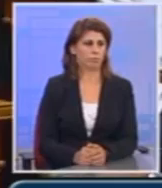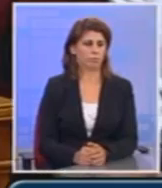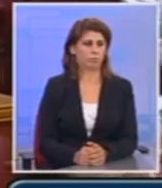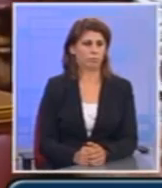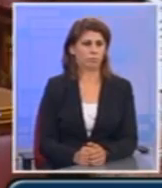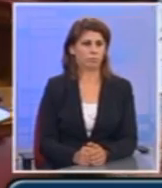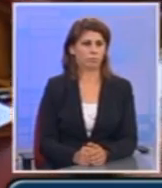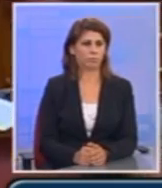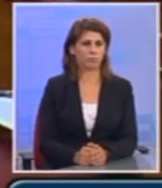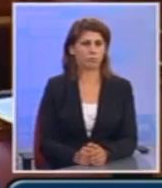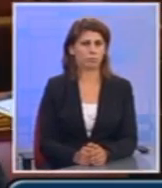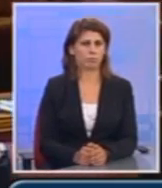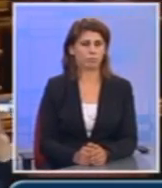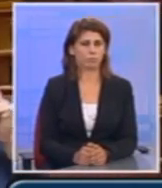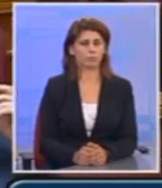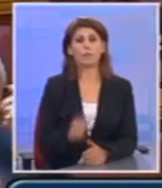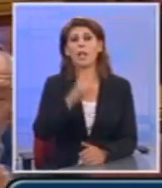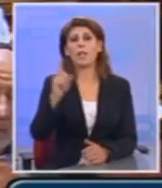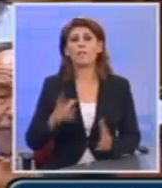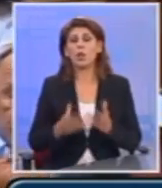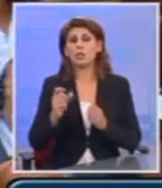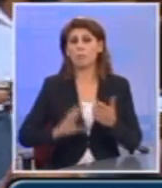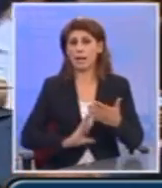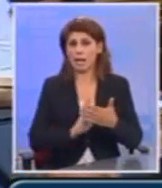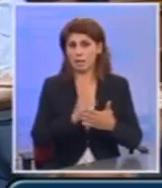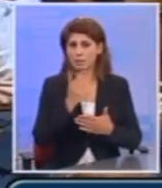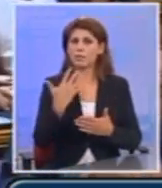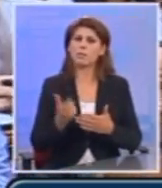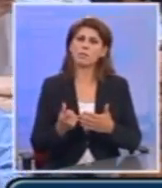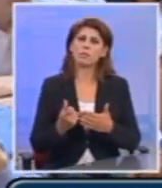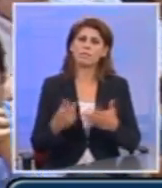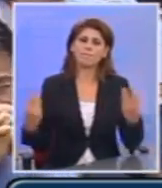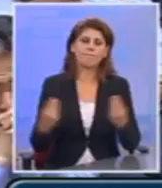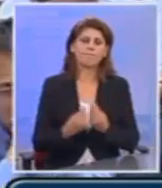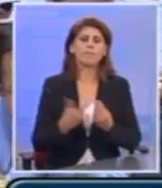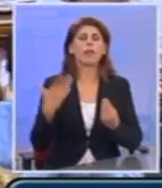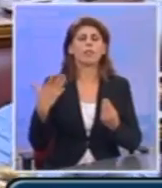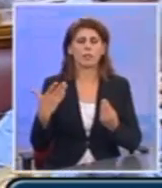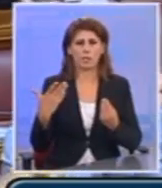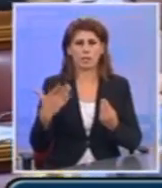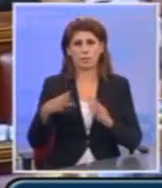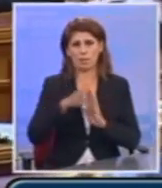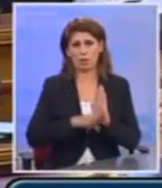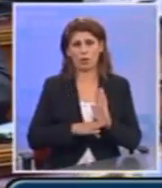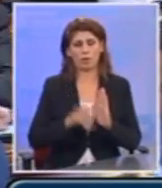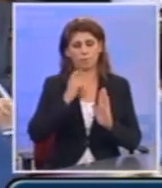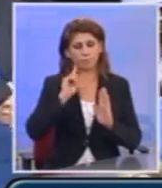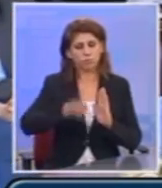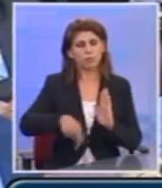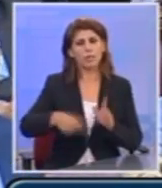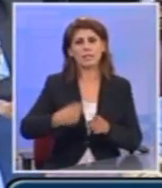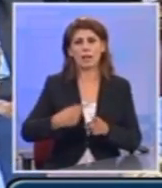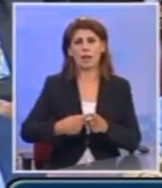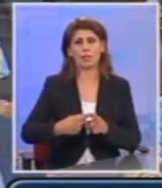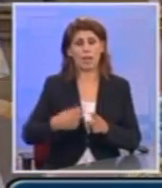κρίση η βιώσιμη ανάπτυξη είναι τελείως ασύμβατη με τα προγράμματα που έχουν επιβληθεί συνεπώς το